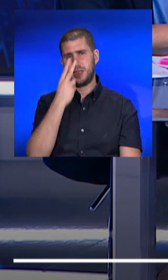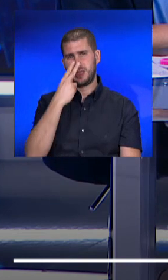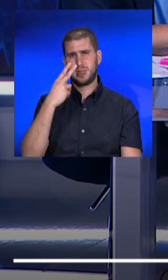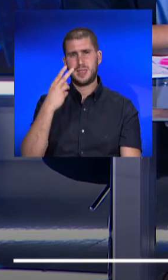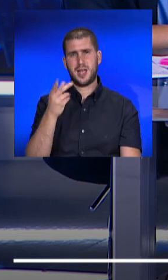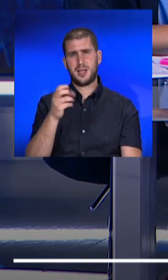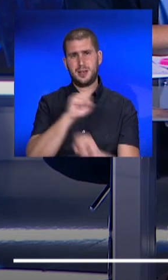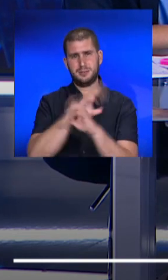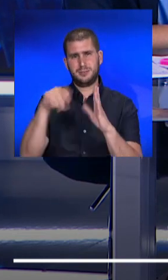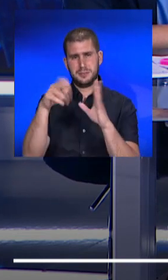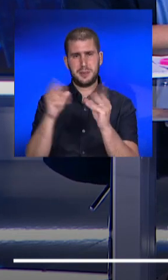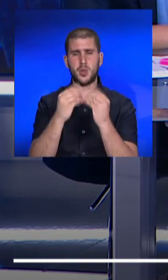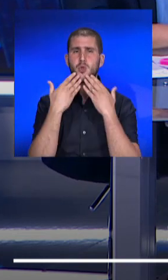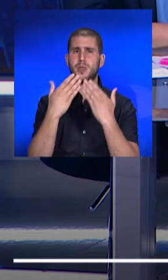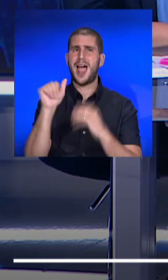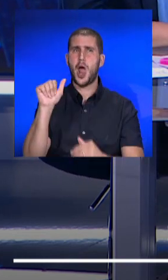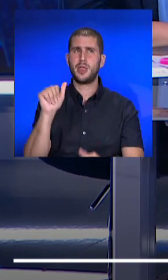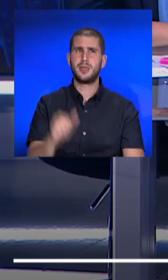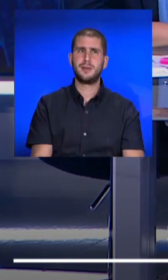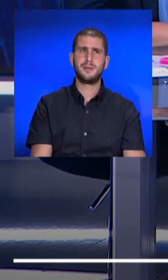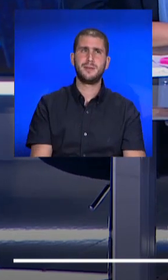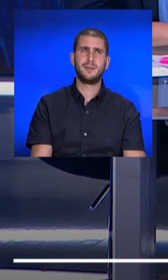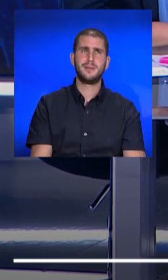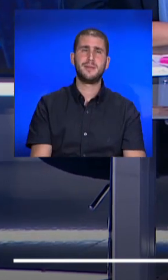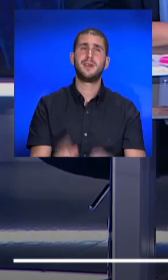ביחד. תודה רבה, אלון. רגע, אפשר להגיד לך שממש טוב